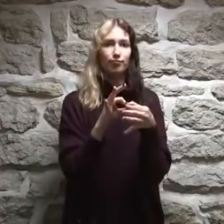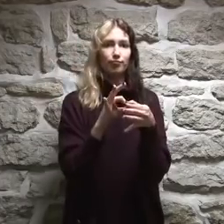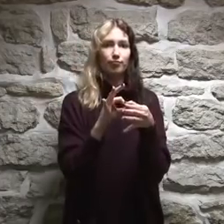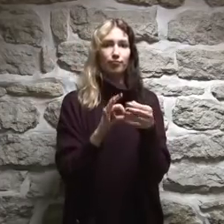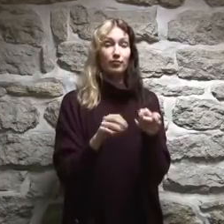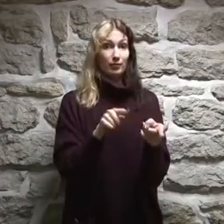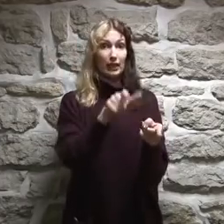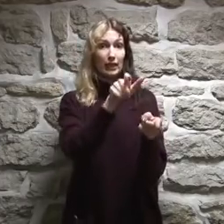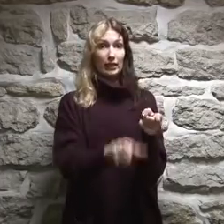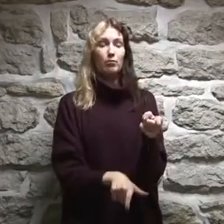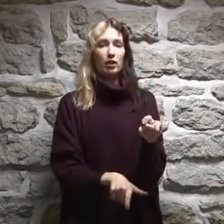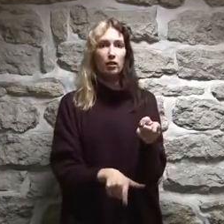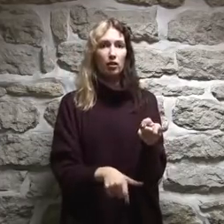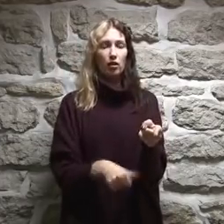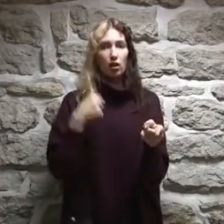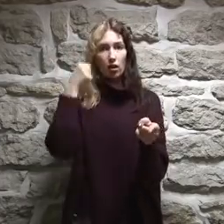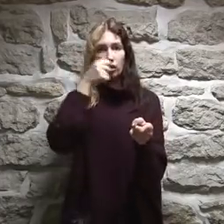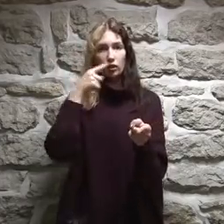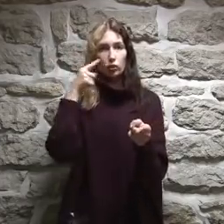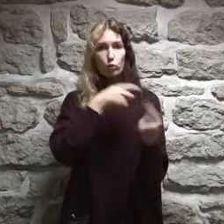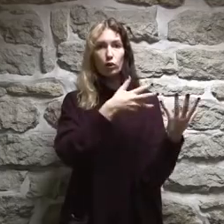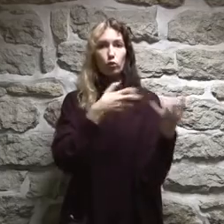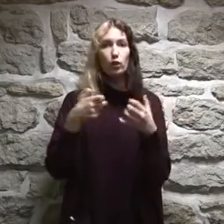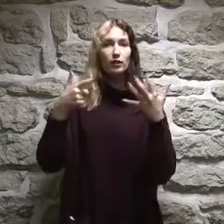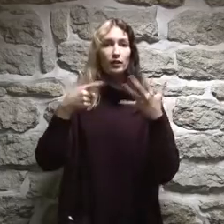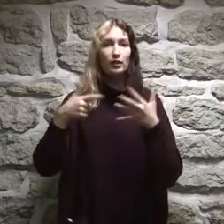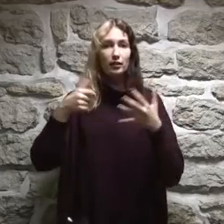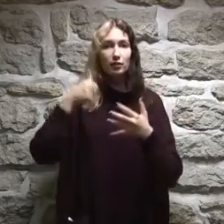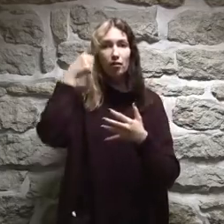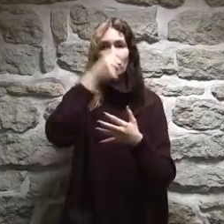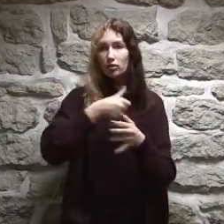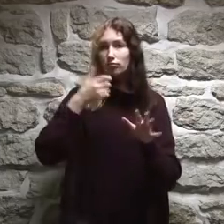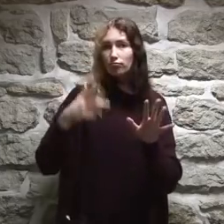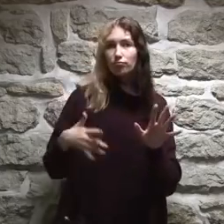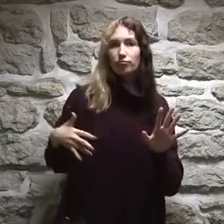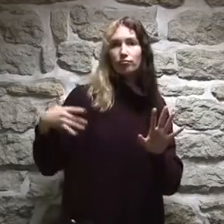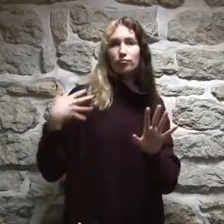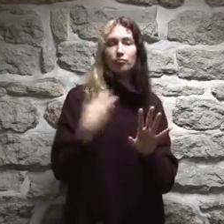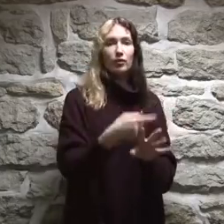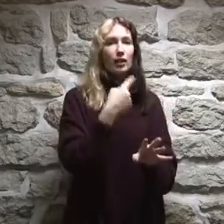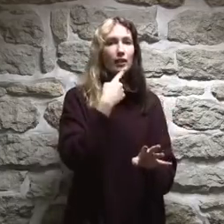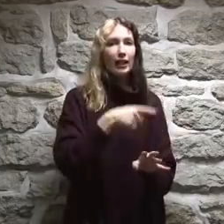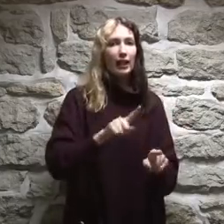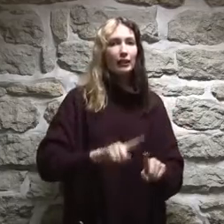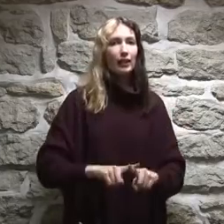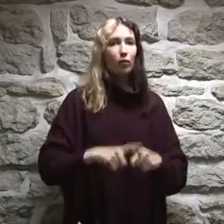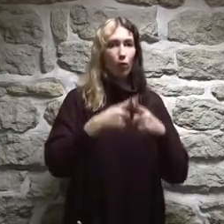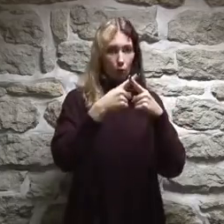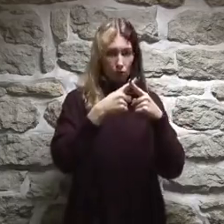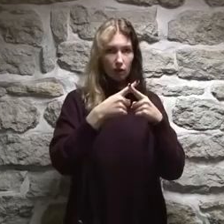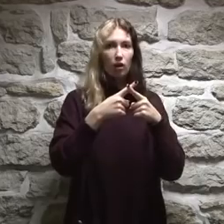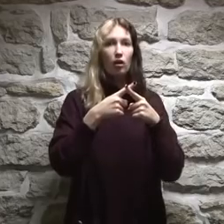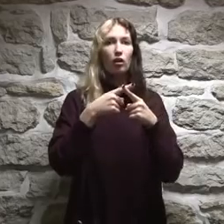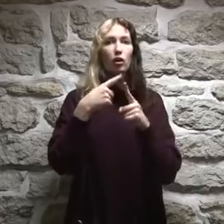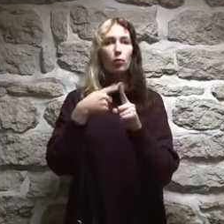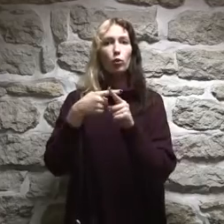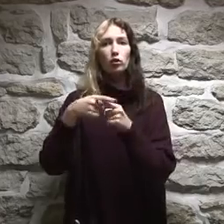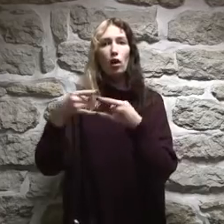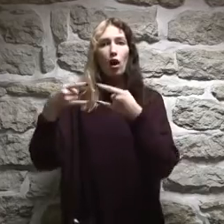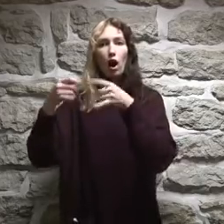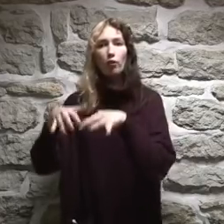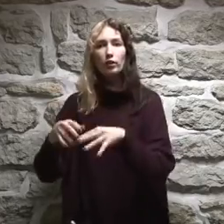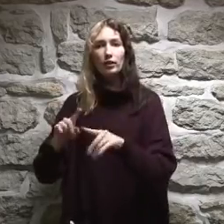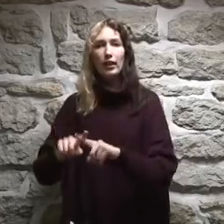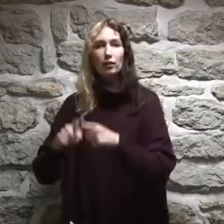on inimene, kes juba aastast 1970 on rajanud keeletehnoloogia ja